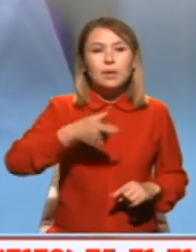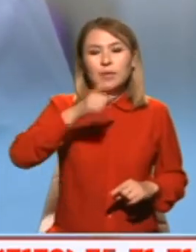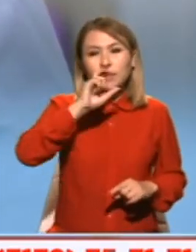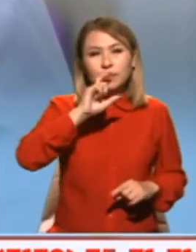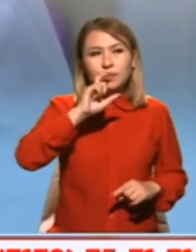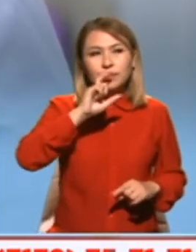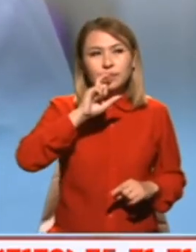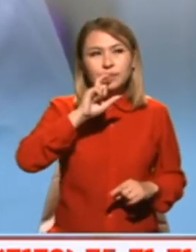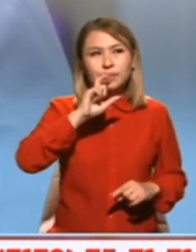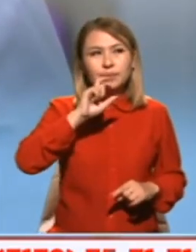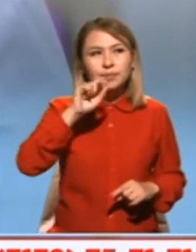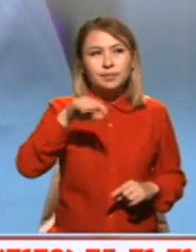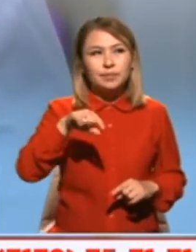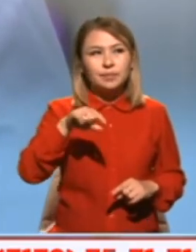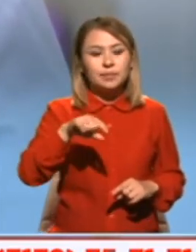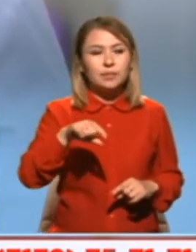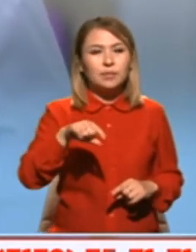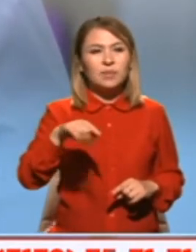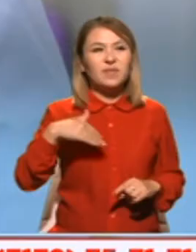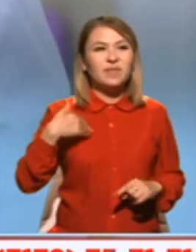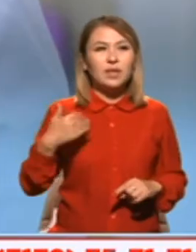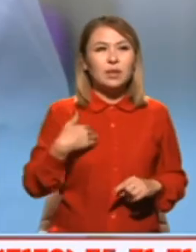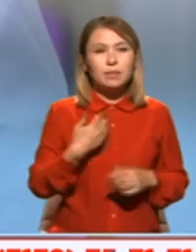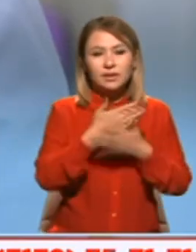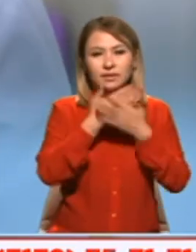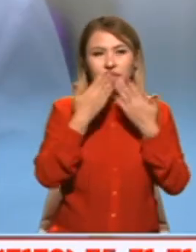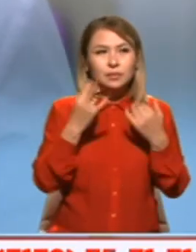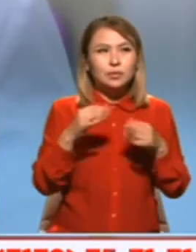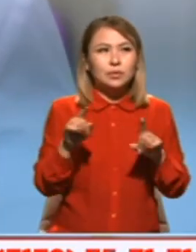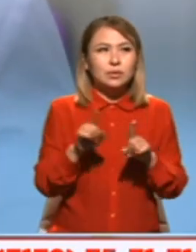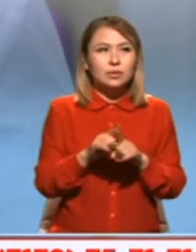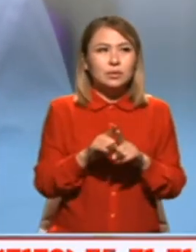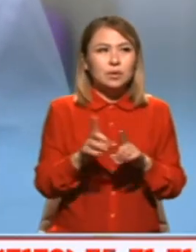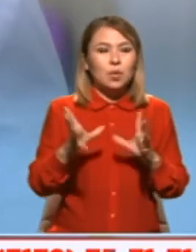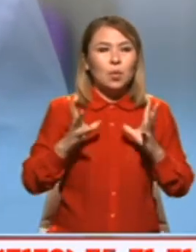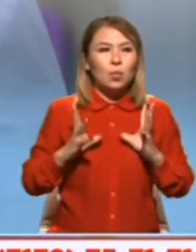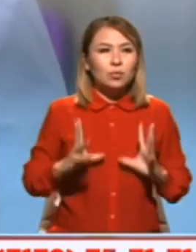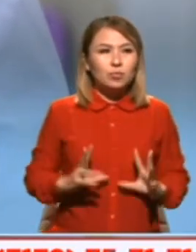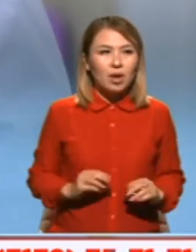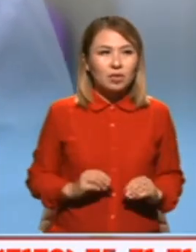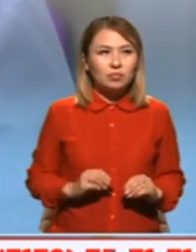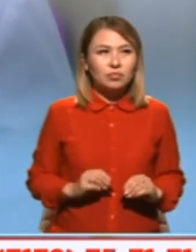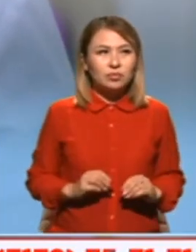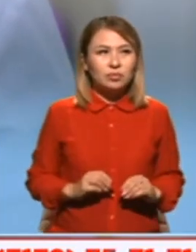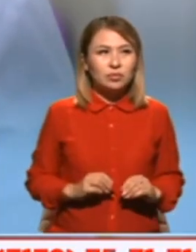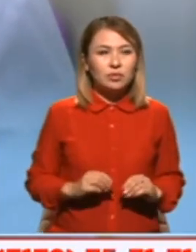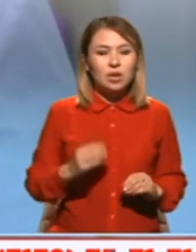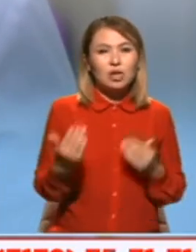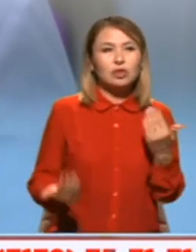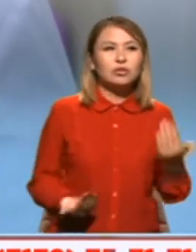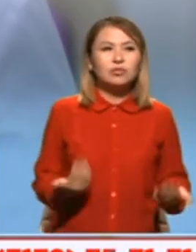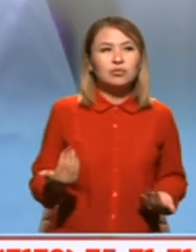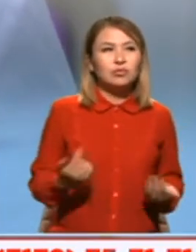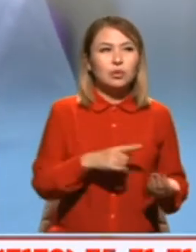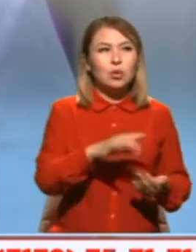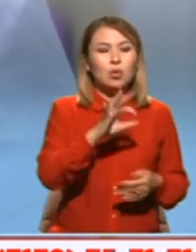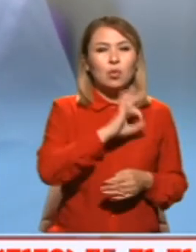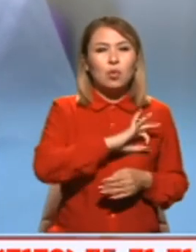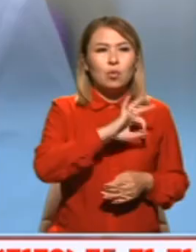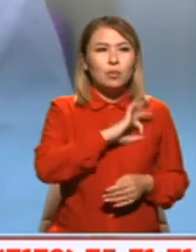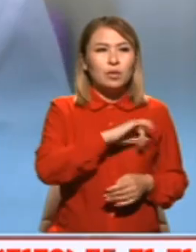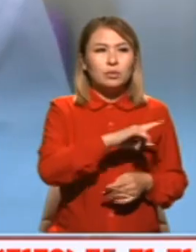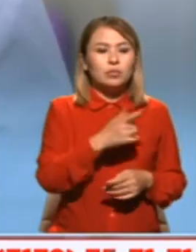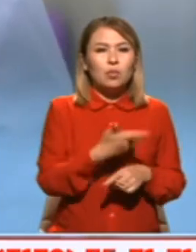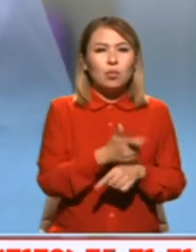құрамында минералдары аз болады да, бірақ ол қабынуды басатын қасиетке ие. Ал тірі судың пайдасы өте зор,